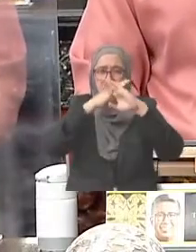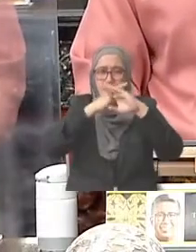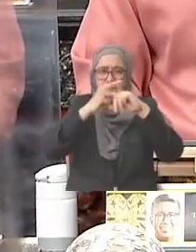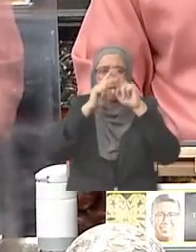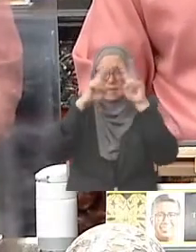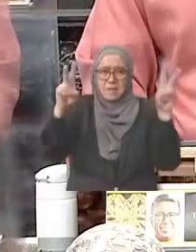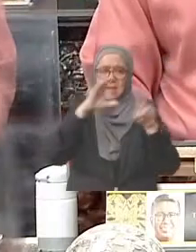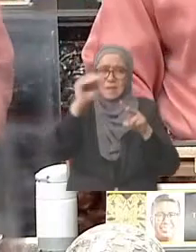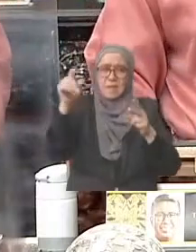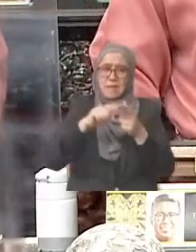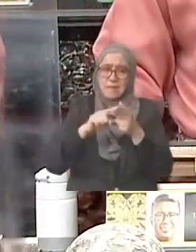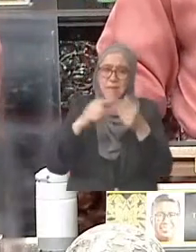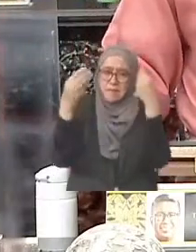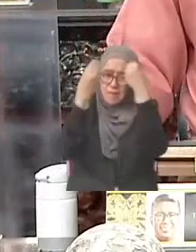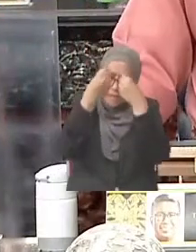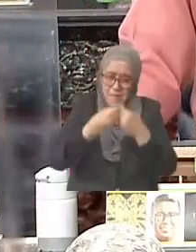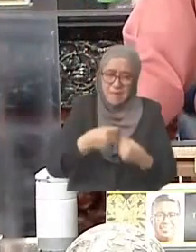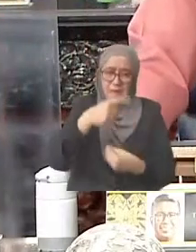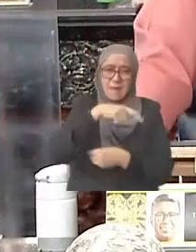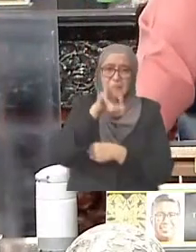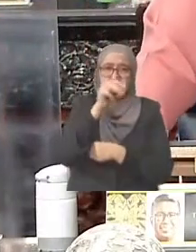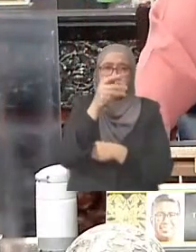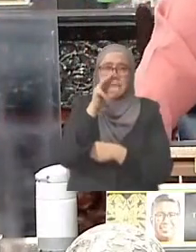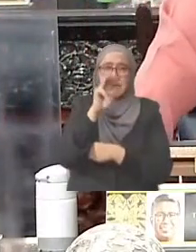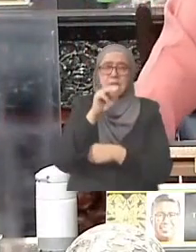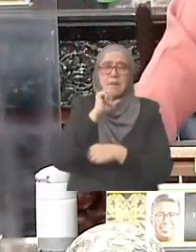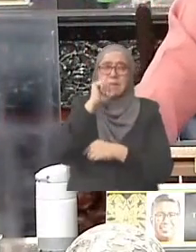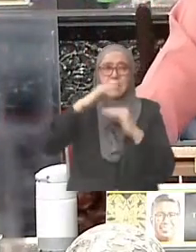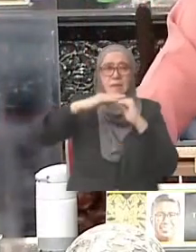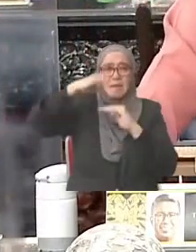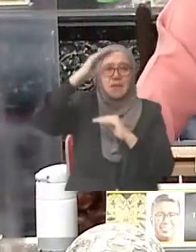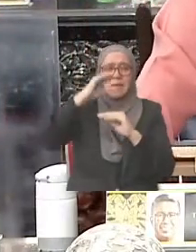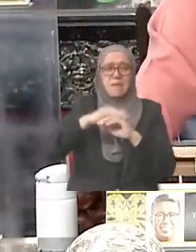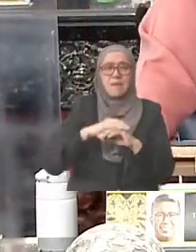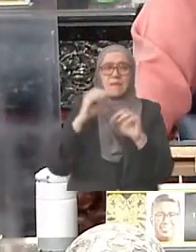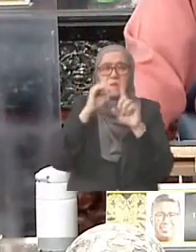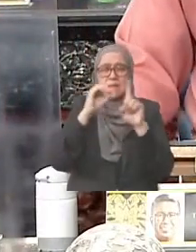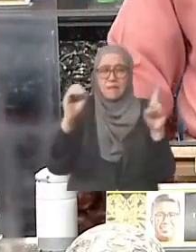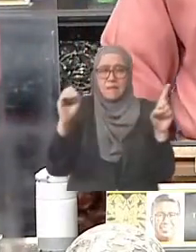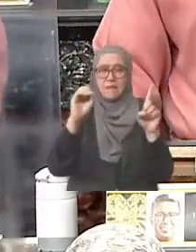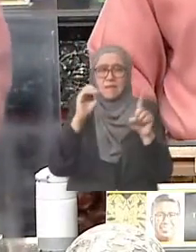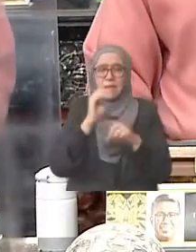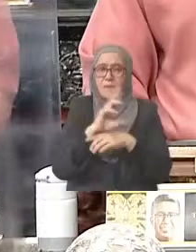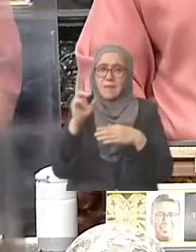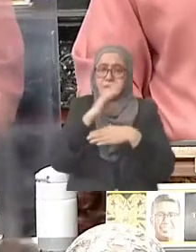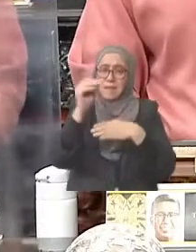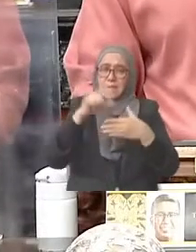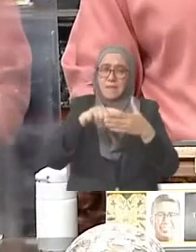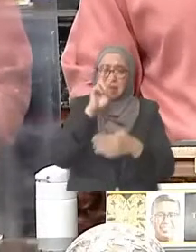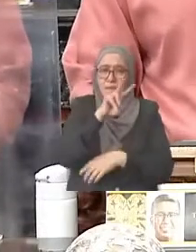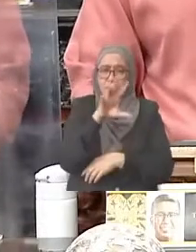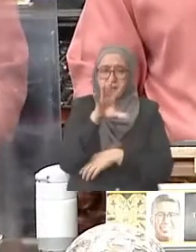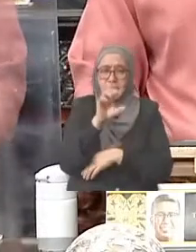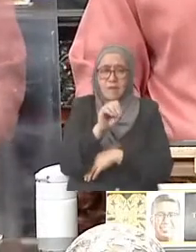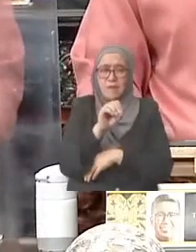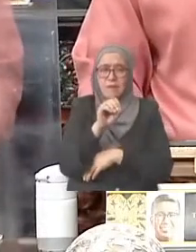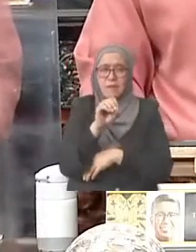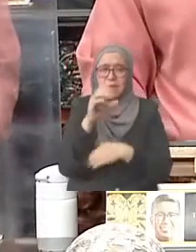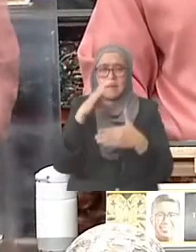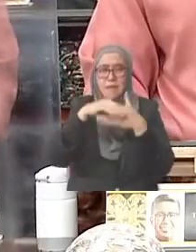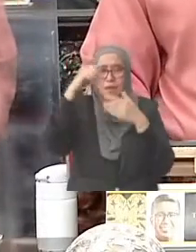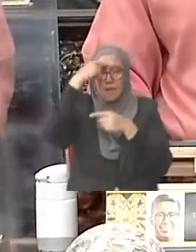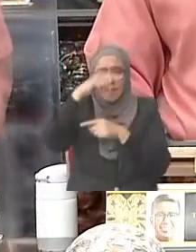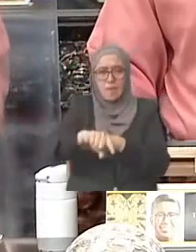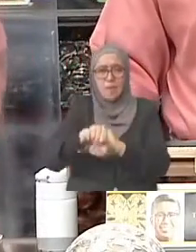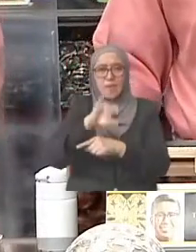atau sumbangan tidak melebihi 150 Ringgit bagi individu dan 250 Ringgit bagi perusahaan mikro kecil dan sederhana atau